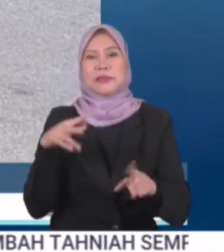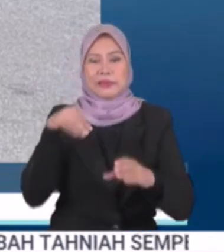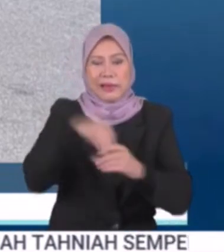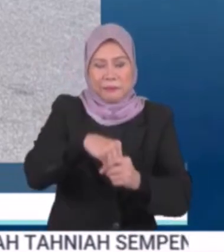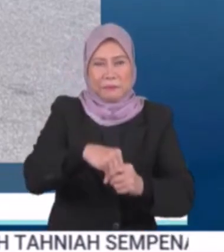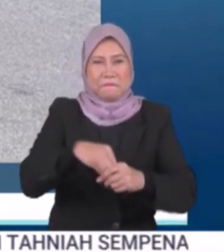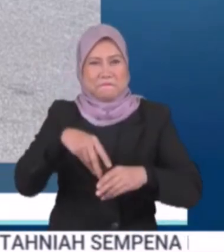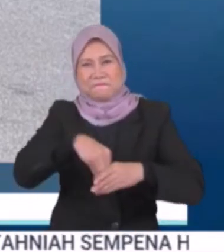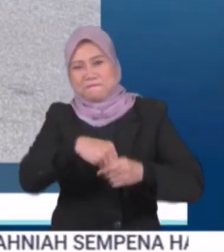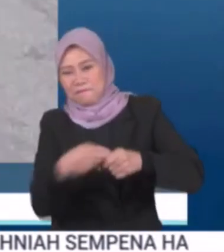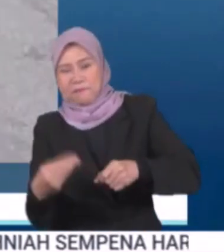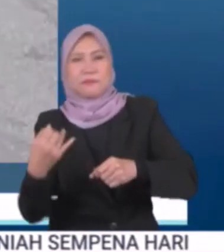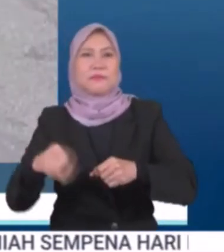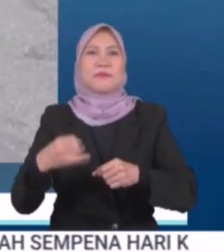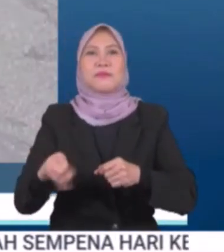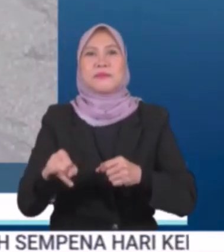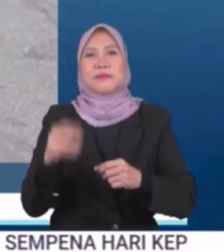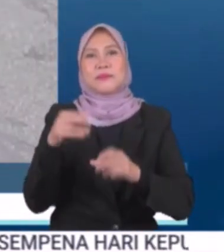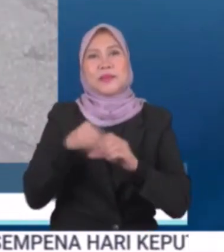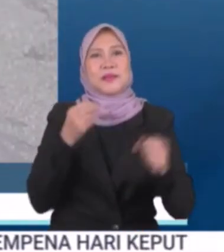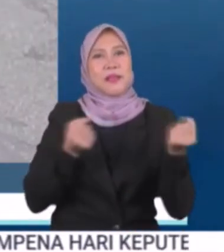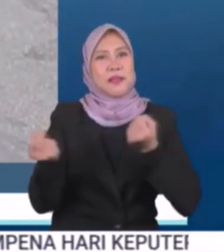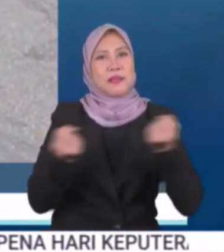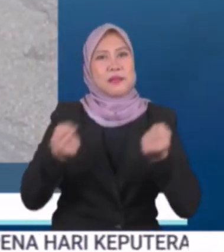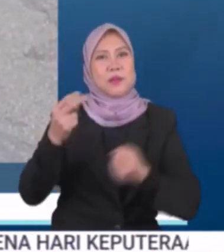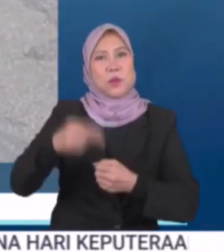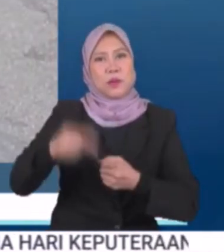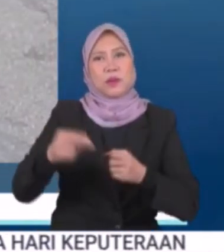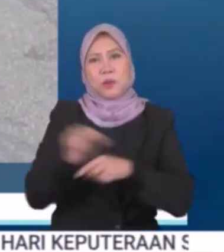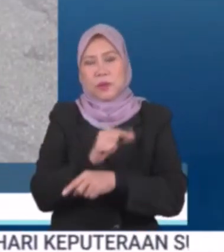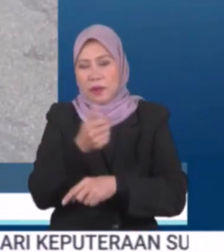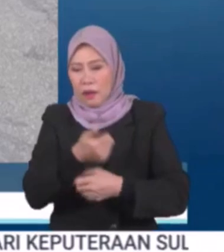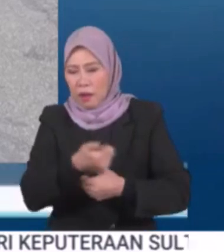tersepit di dalam kereta jenis Honda City yang menggunakan